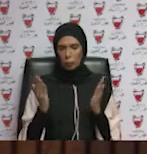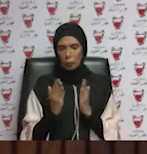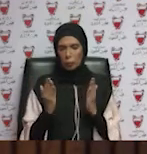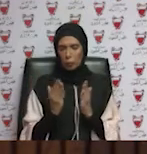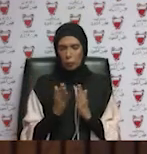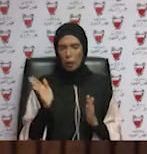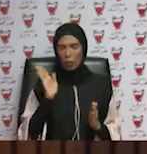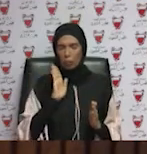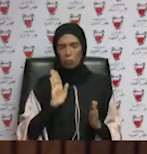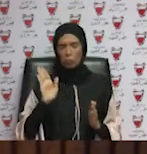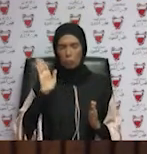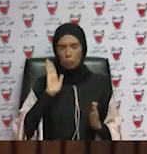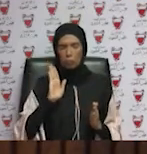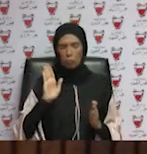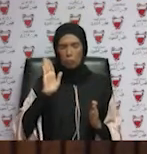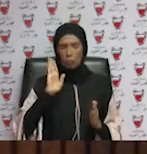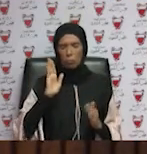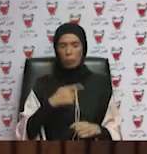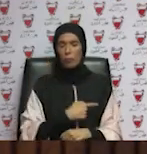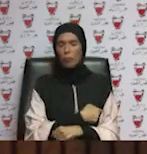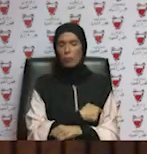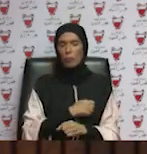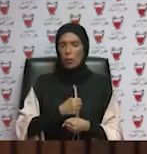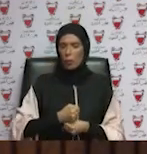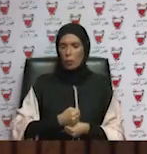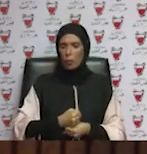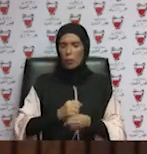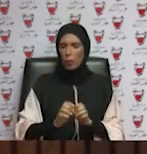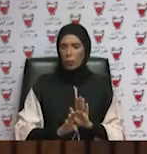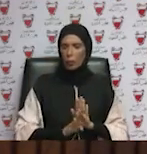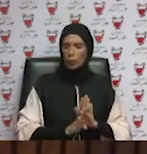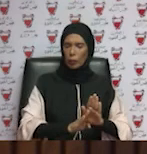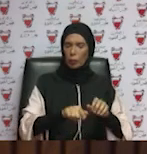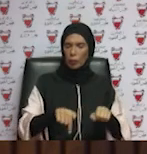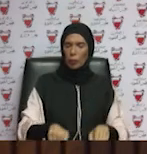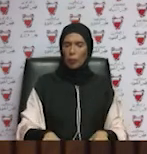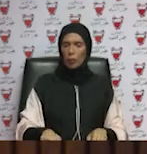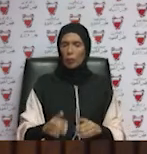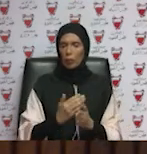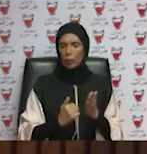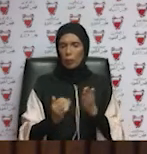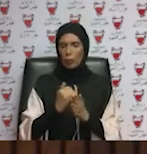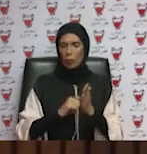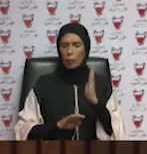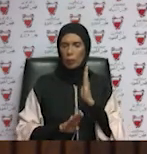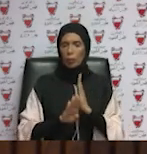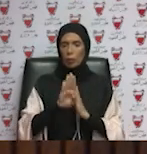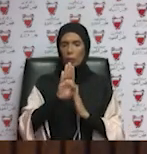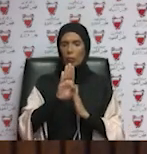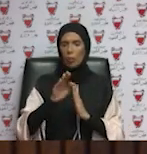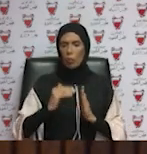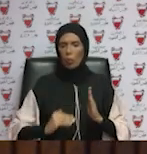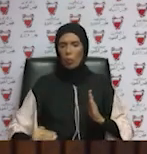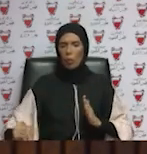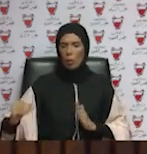والتدريب في المجال الطبي يدعم تحقيق التنمية الاقتصادية في المملكة ويساهم في رفع